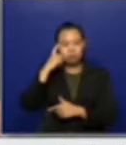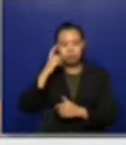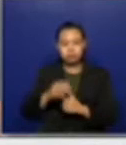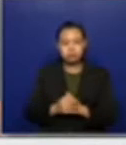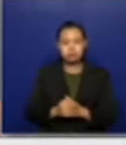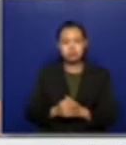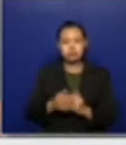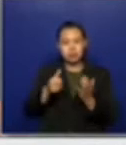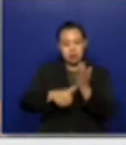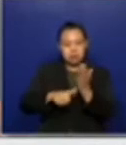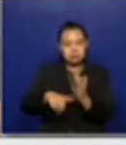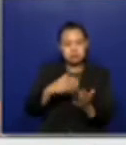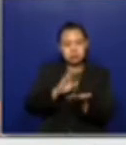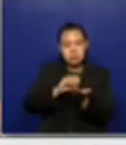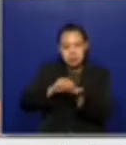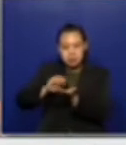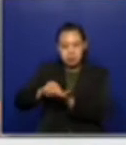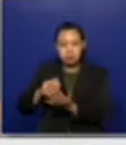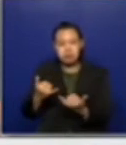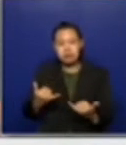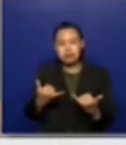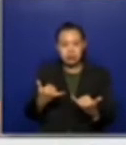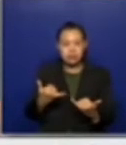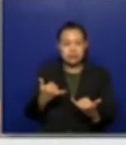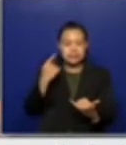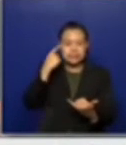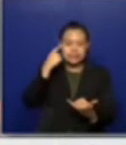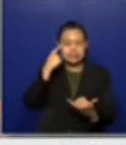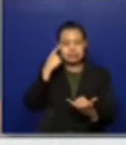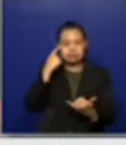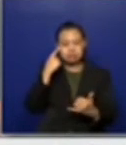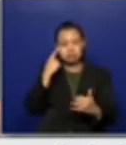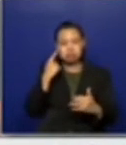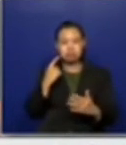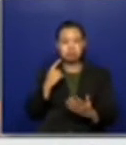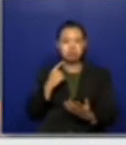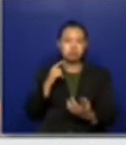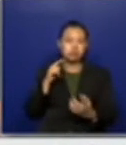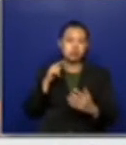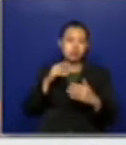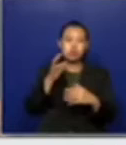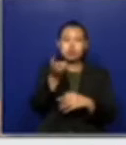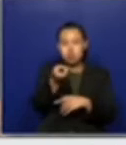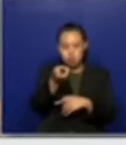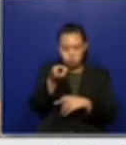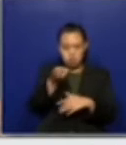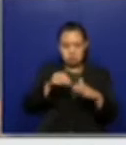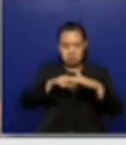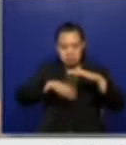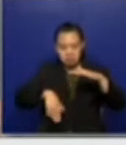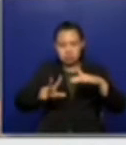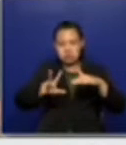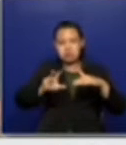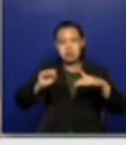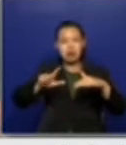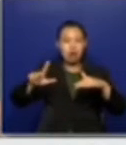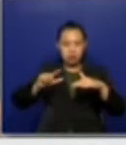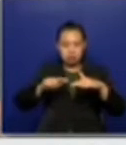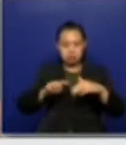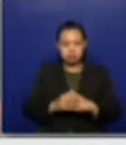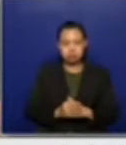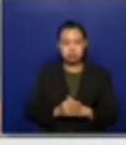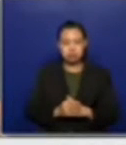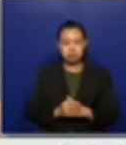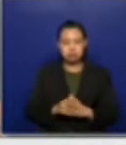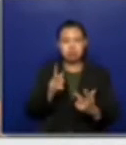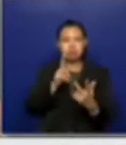าต่ำฝ่า3เกินฝ่า3แสนล้านสรุปว่ารัฐบาลถังแตกเป็นภูเขา